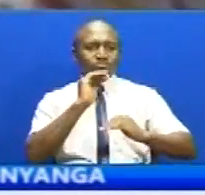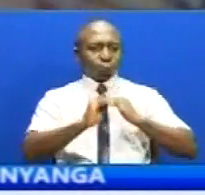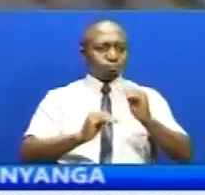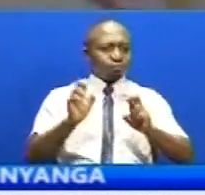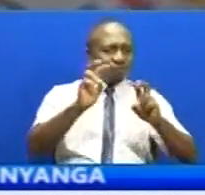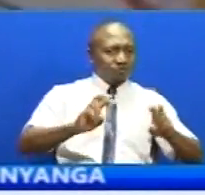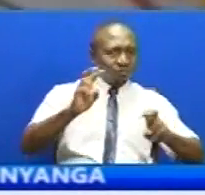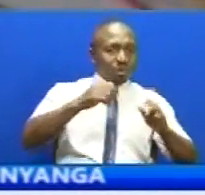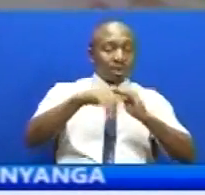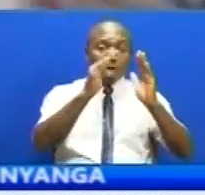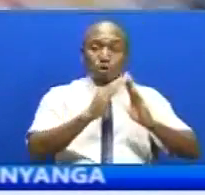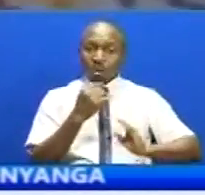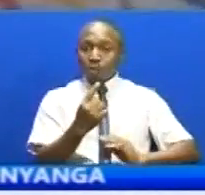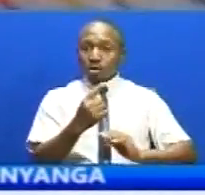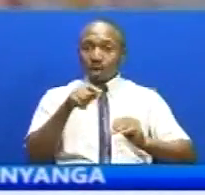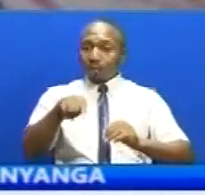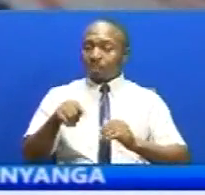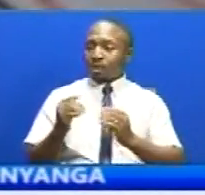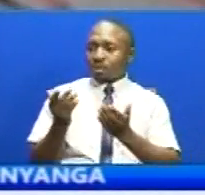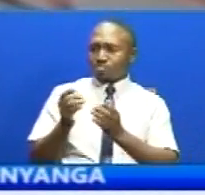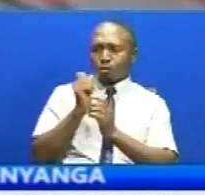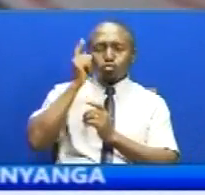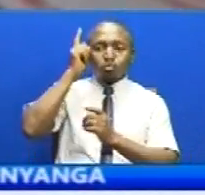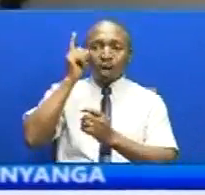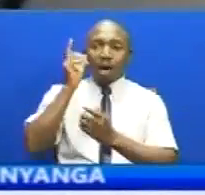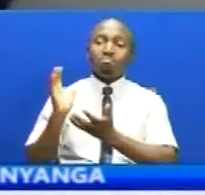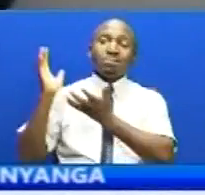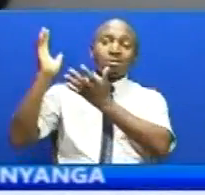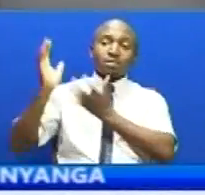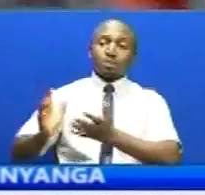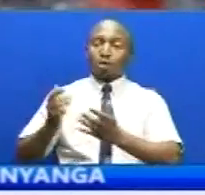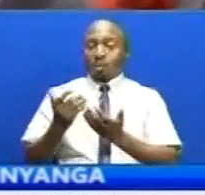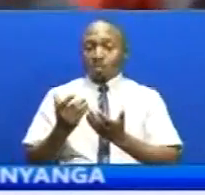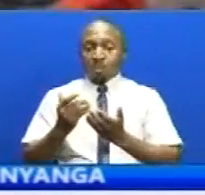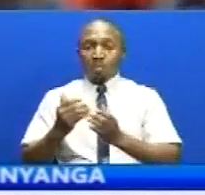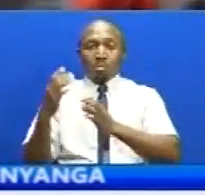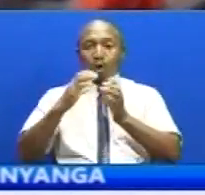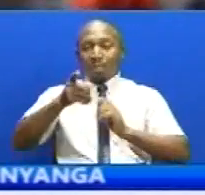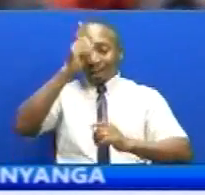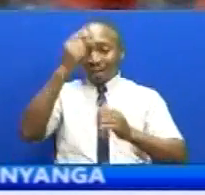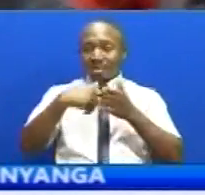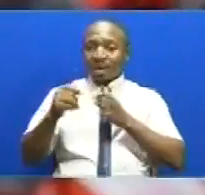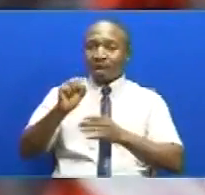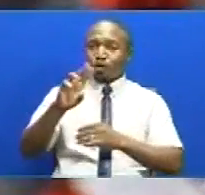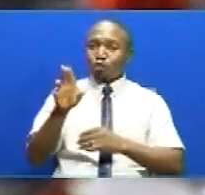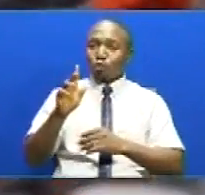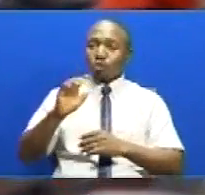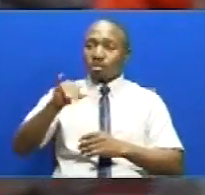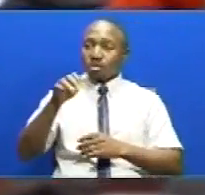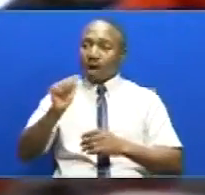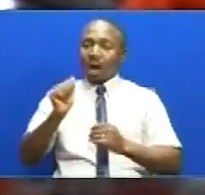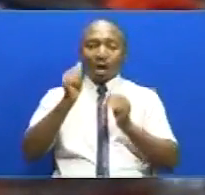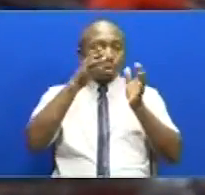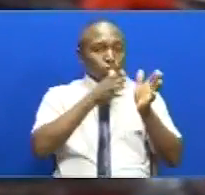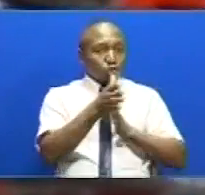ya nyumba hapa mkoa wa Shinyanga na kubaini shehena ya pombe kali aina SHUJAA ikiwa imetoroshwa kutoka kiwanda